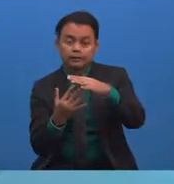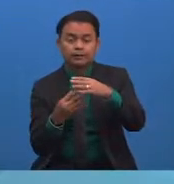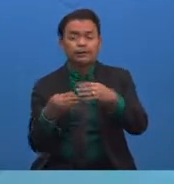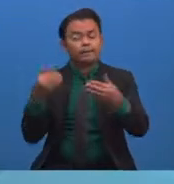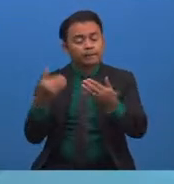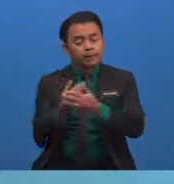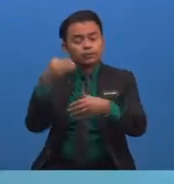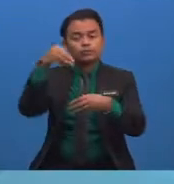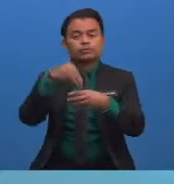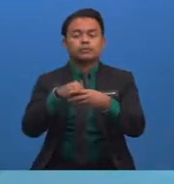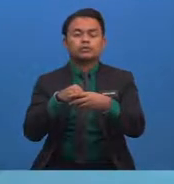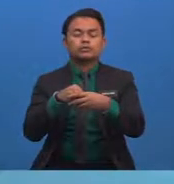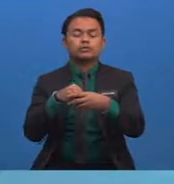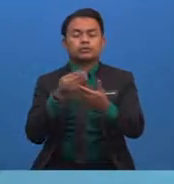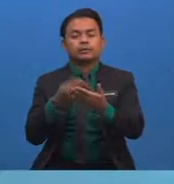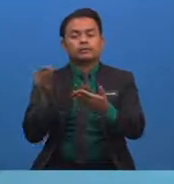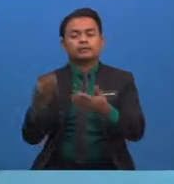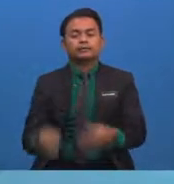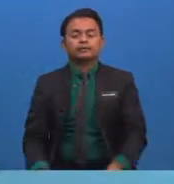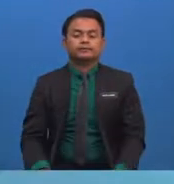berbanding merebus.